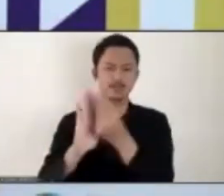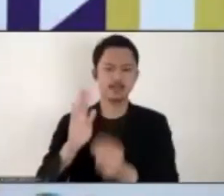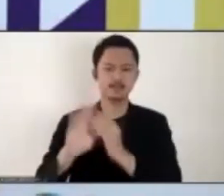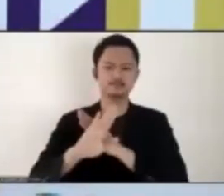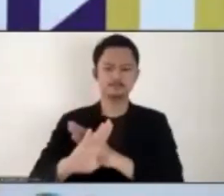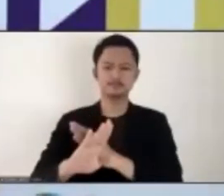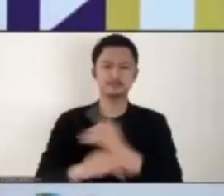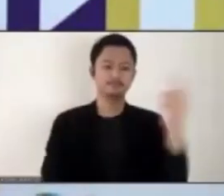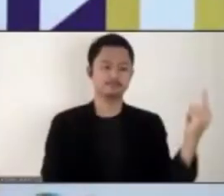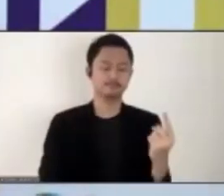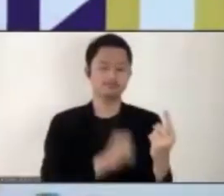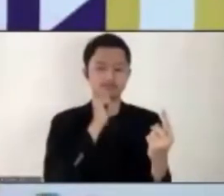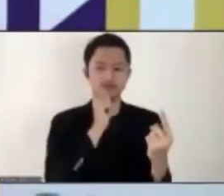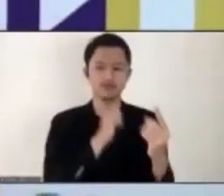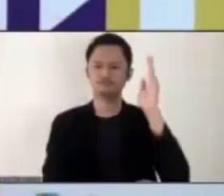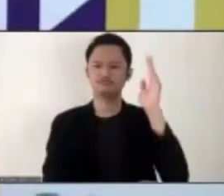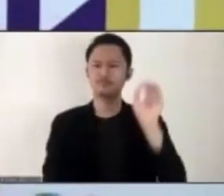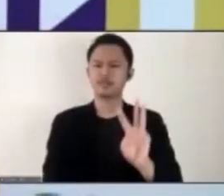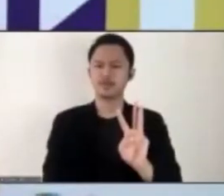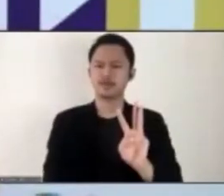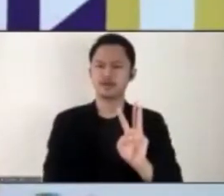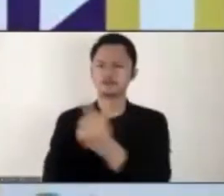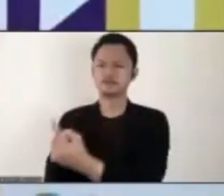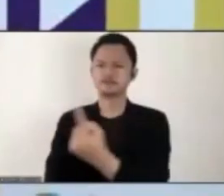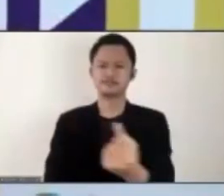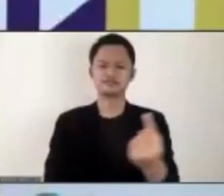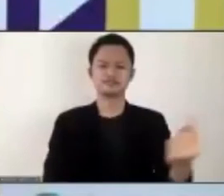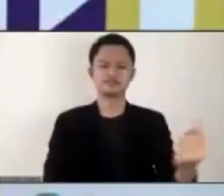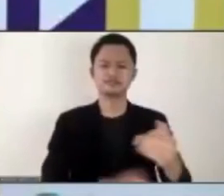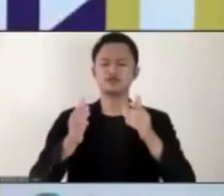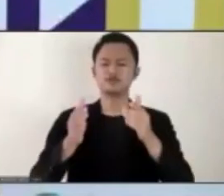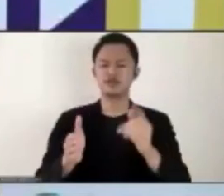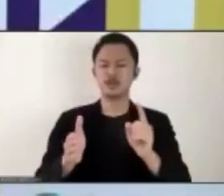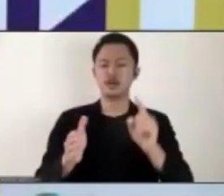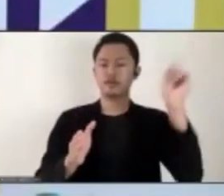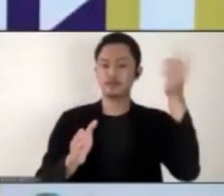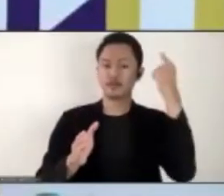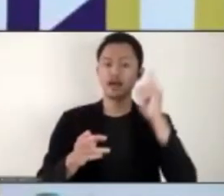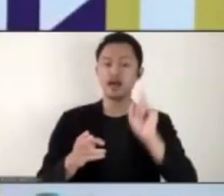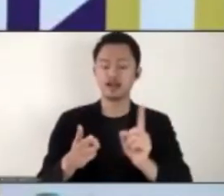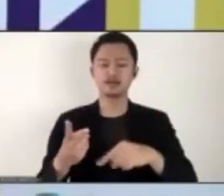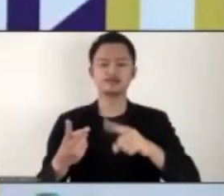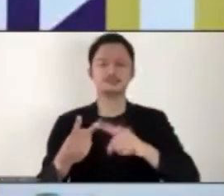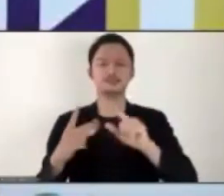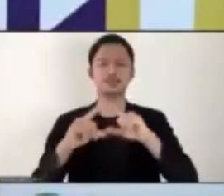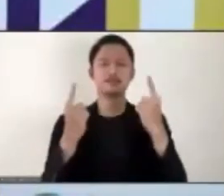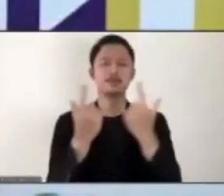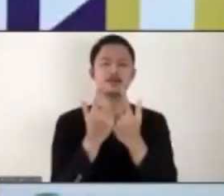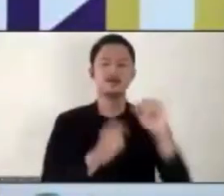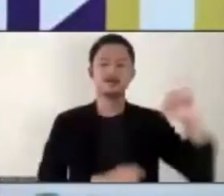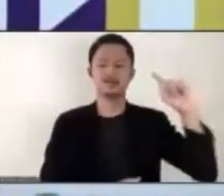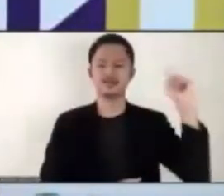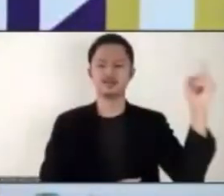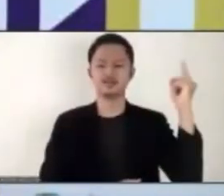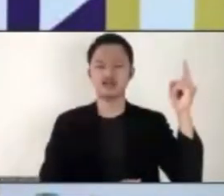ada tiga pembicara tadi yang masing-masing punya pesan khusus yang satu dari pemerintah Kemudian dari lembaga internasional lembaga